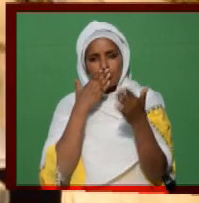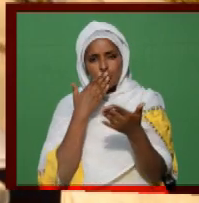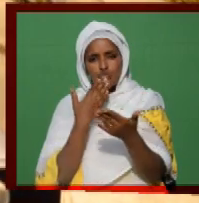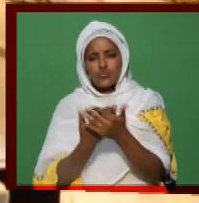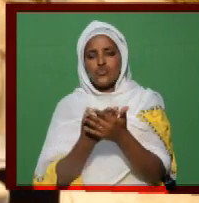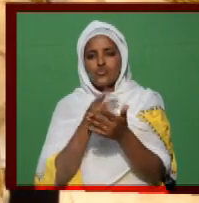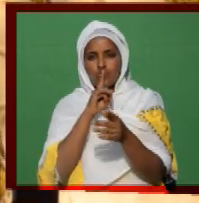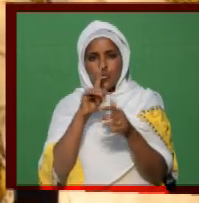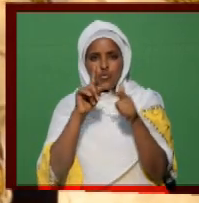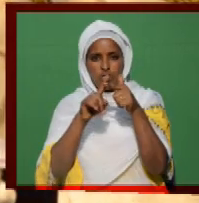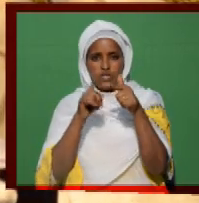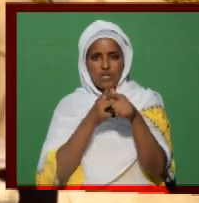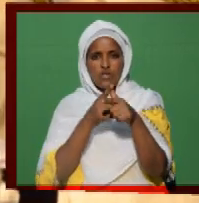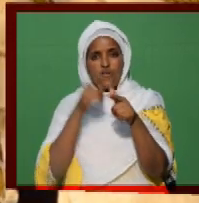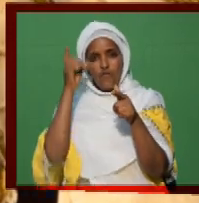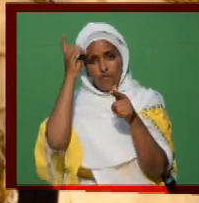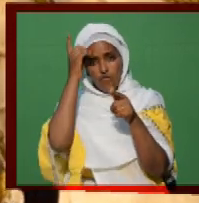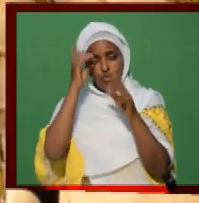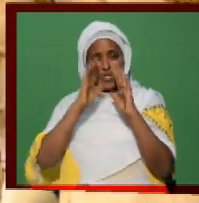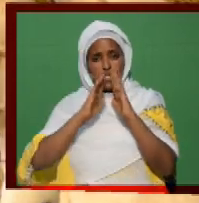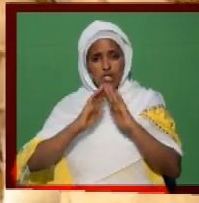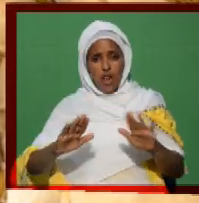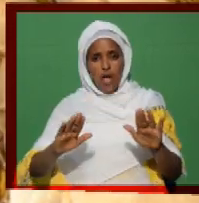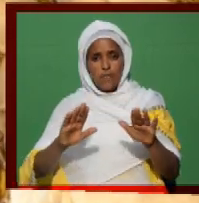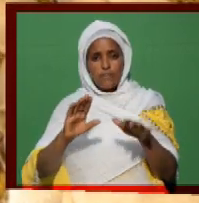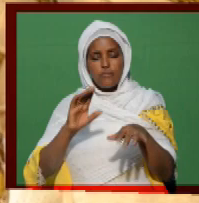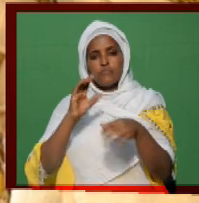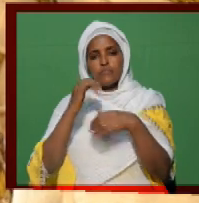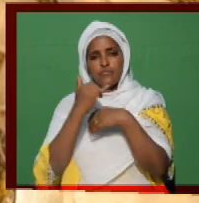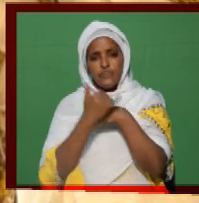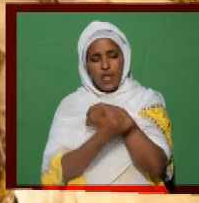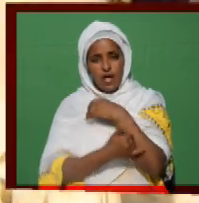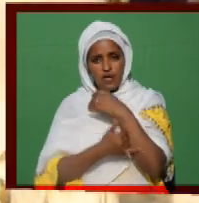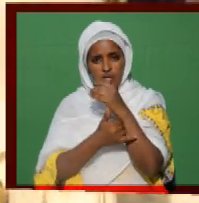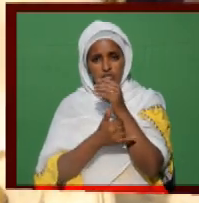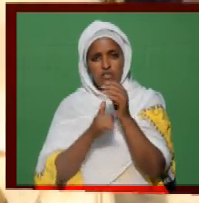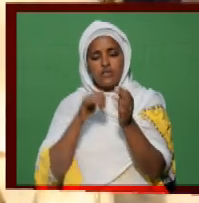ጥሩ ነው። እንግዲህ ፍኖተ ሰላም የተቆረቆረችው